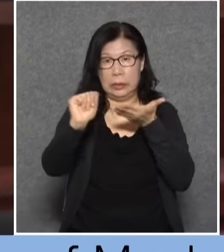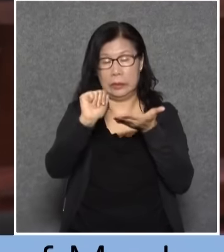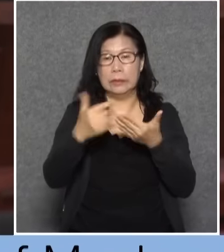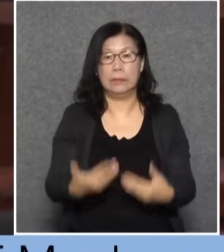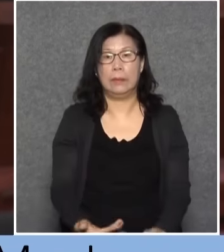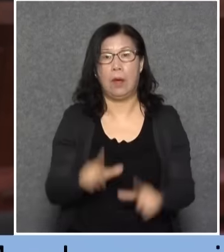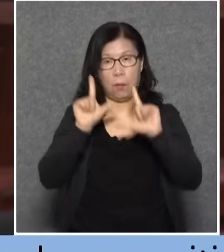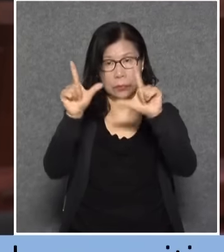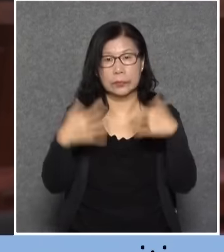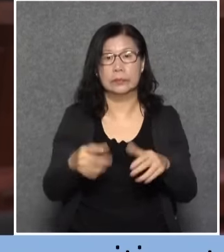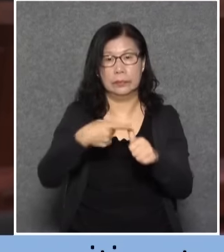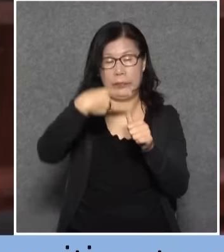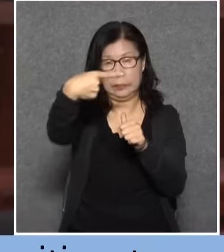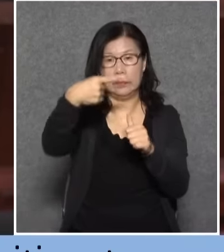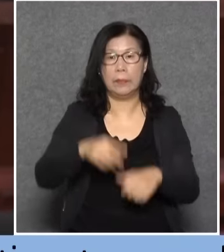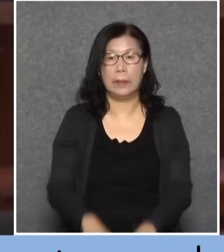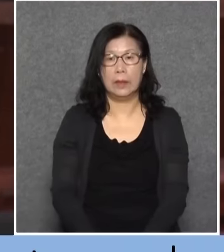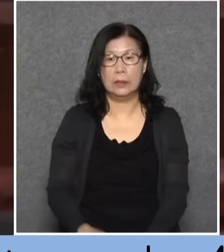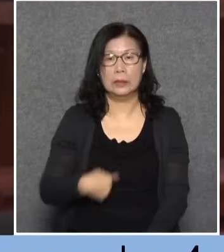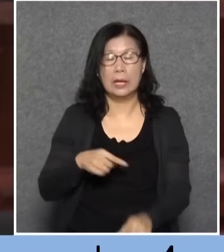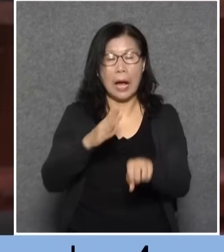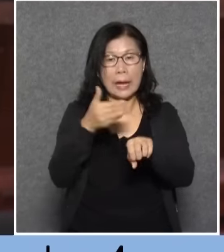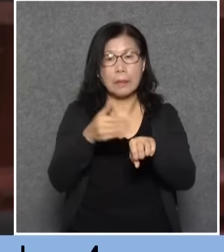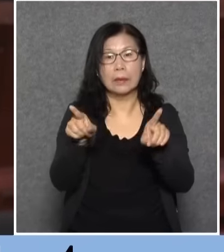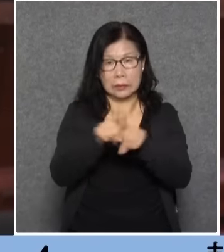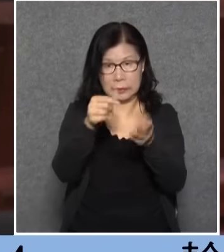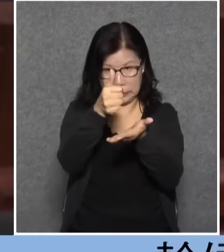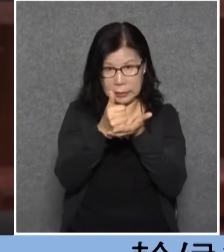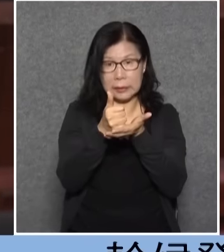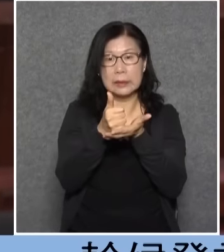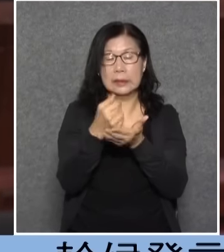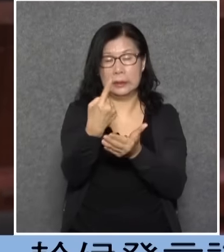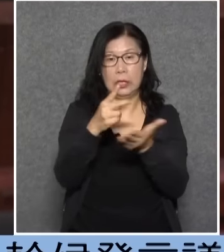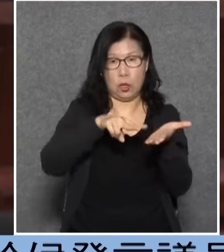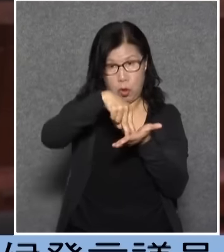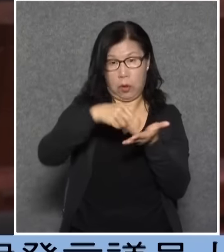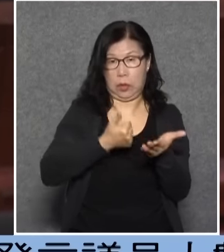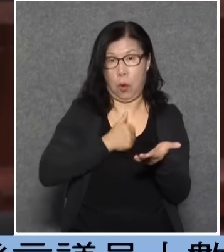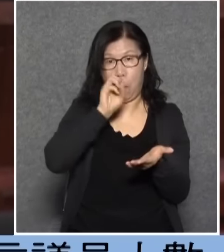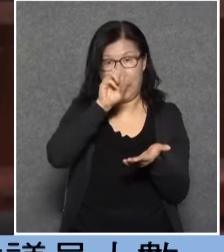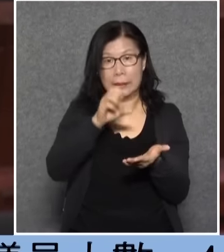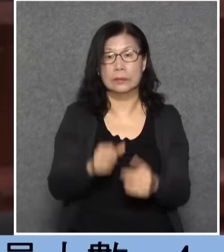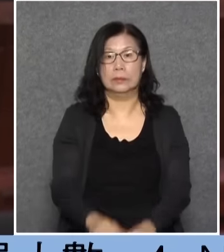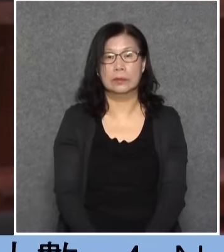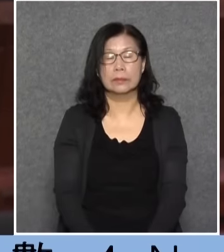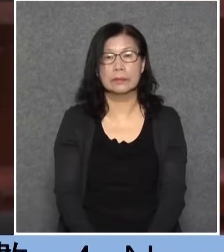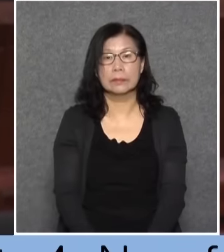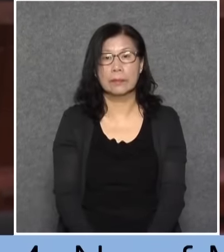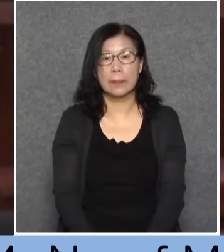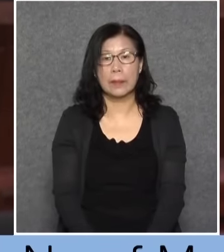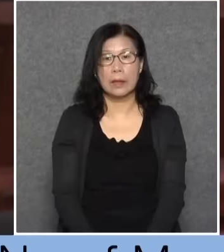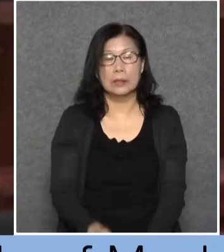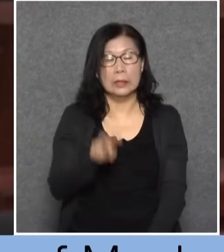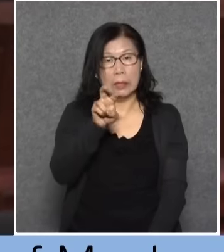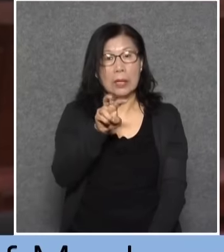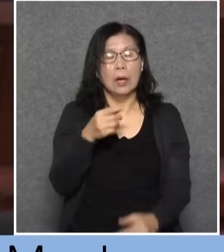答他。第一呢，我們是剛聘請了一個獨立顧問。當然啦，我是在看了